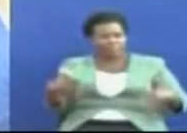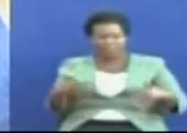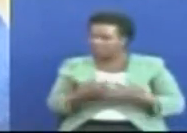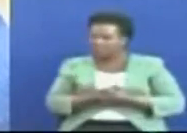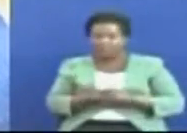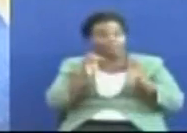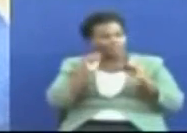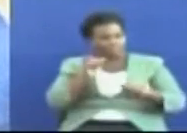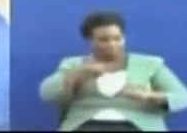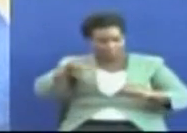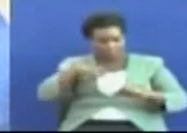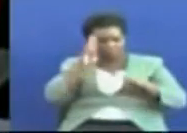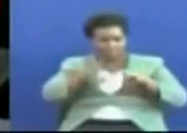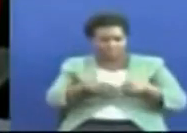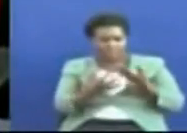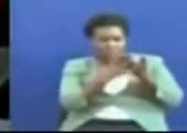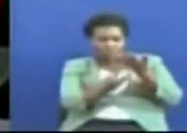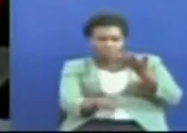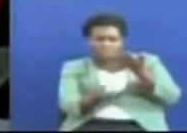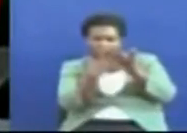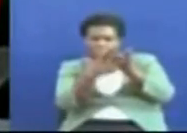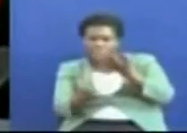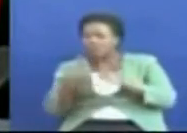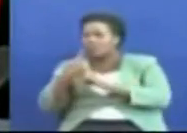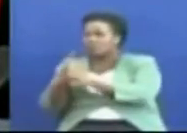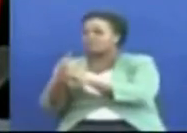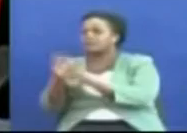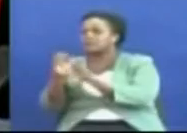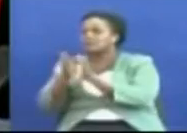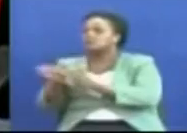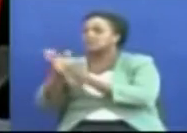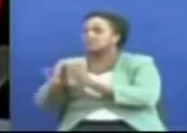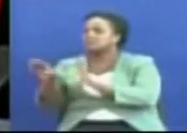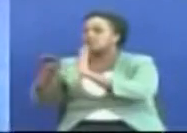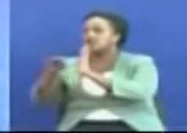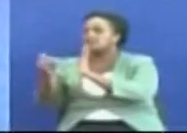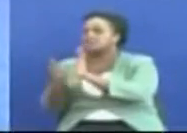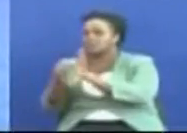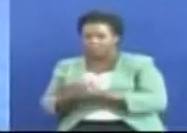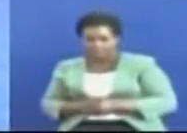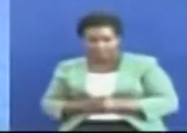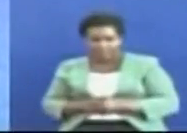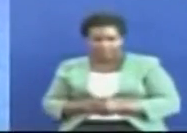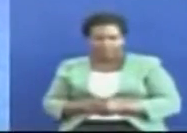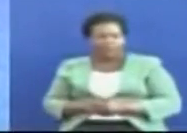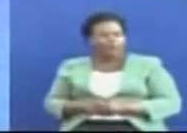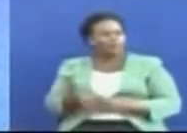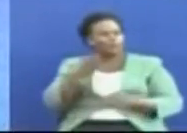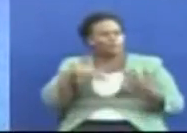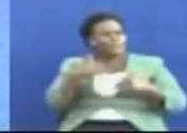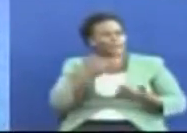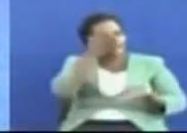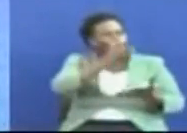liwe na uko utaru wa keria wa kufanya Mambo haya kwa hiyo pia tusim kikia tu haki za hawa